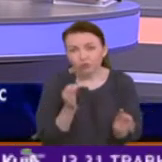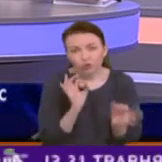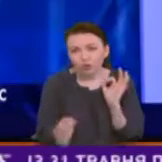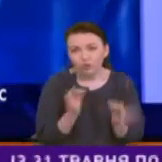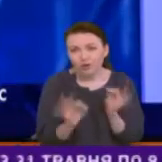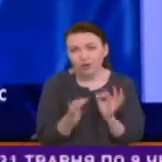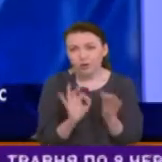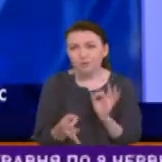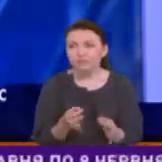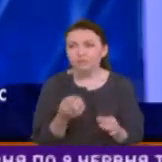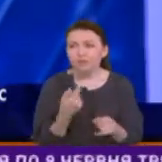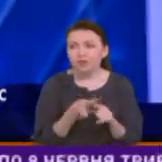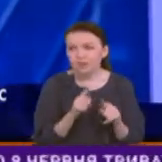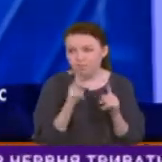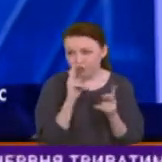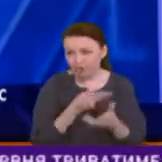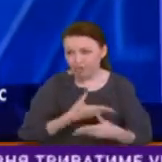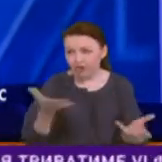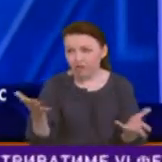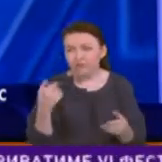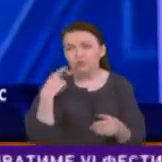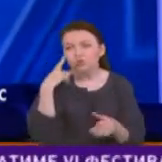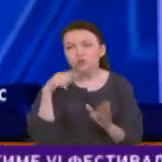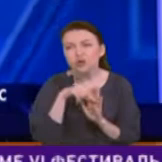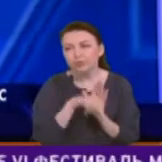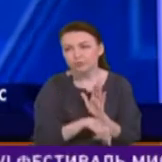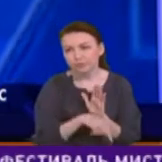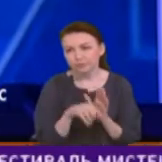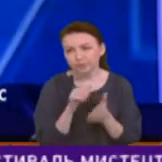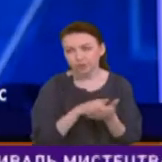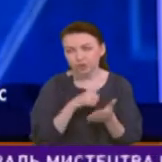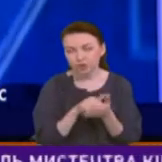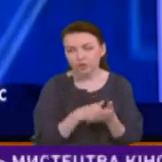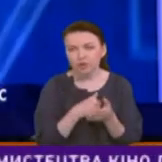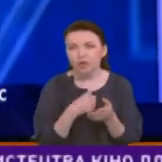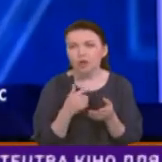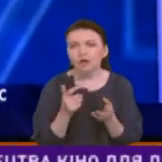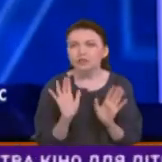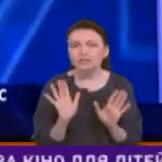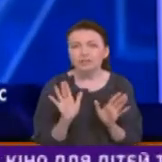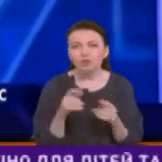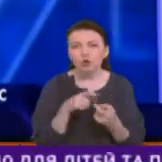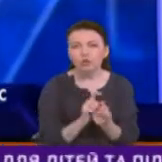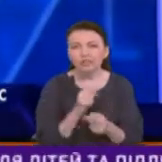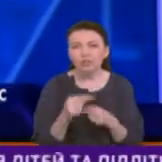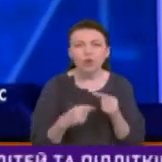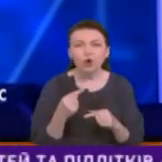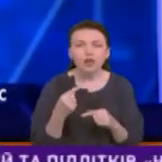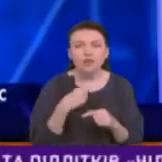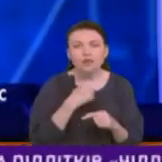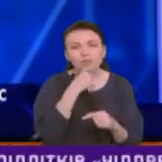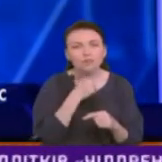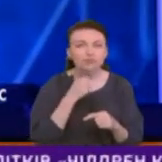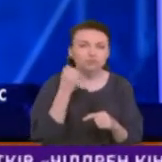тут явно проявляється. Але я думаю, тут глибша причина. Справа в тому, що там не тільки конфлікт поколінь представлений, а й